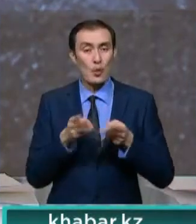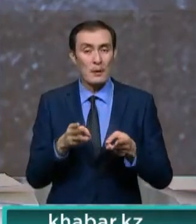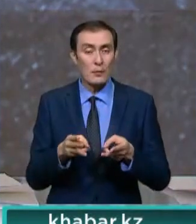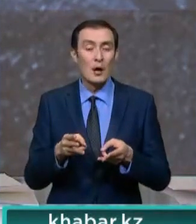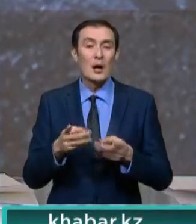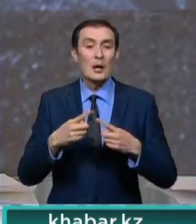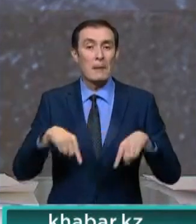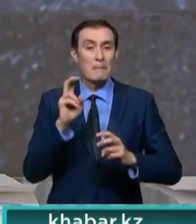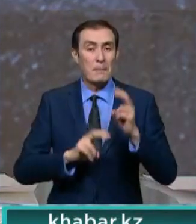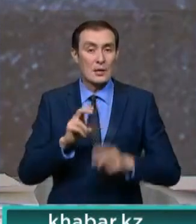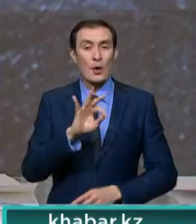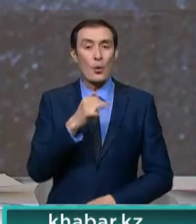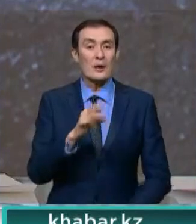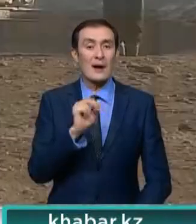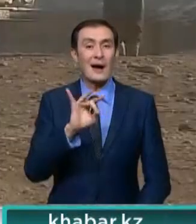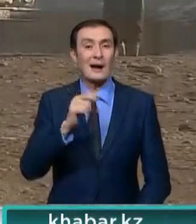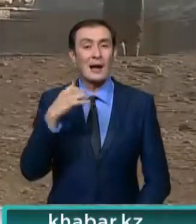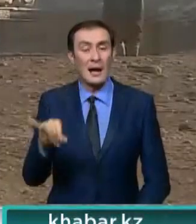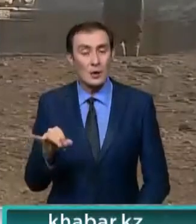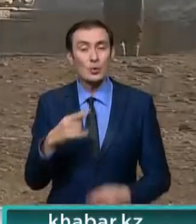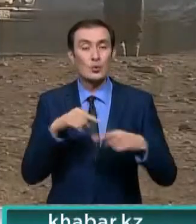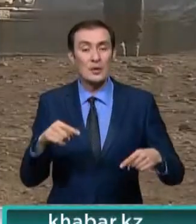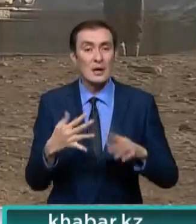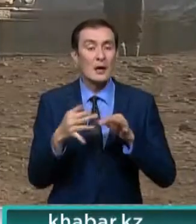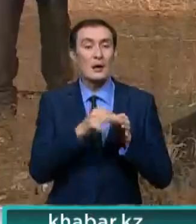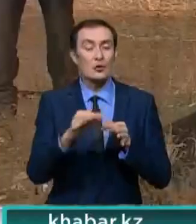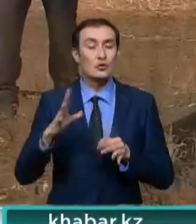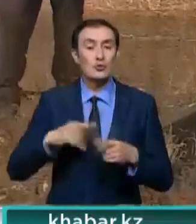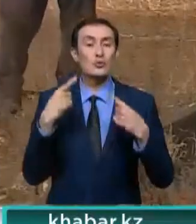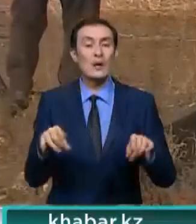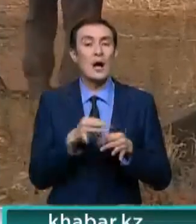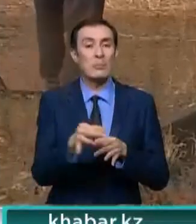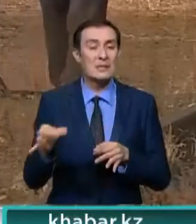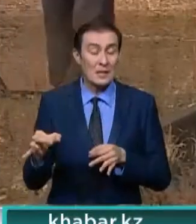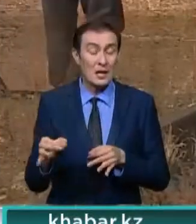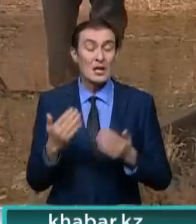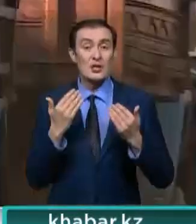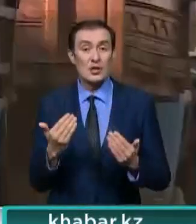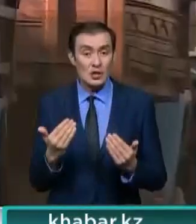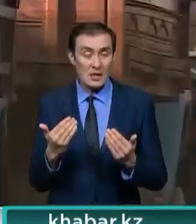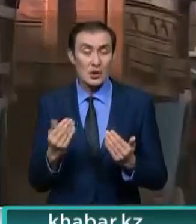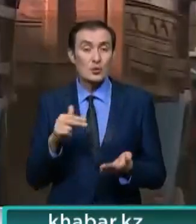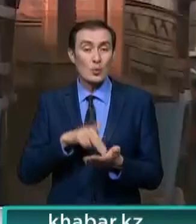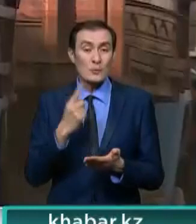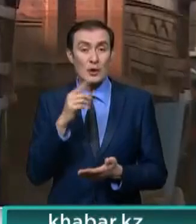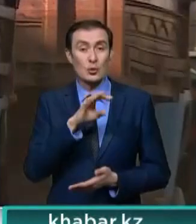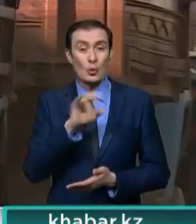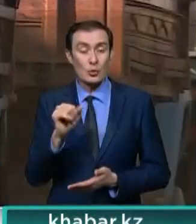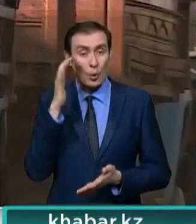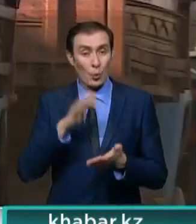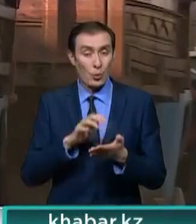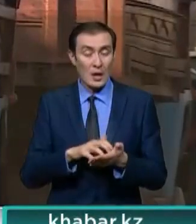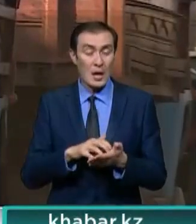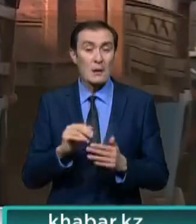топливом угольный разрез Ой-Карагай, то остальные ждут доставки с других регионов страны. Сейчас цена за тонну угля в